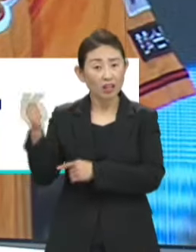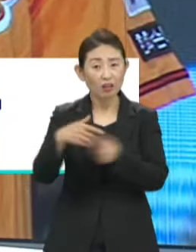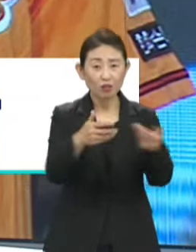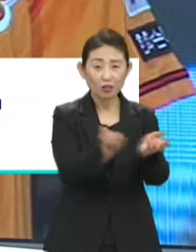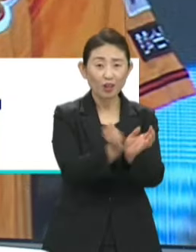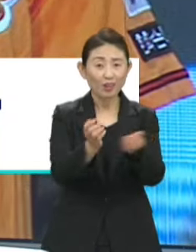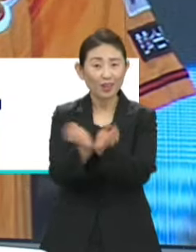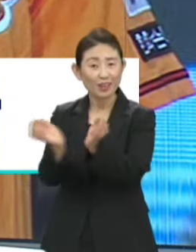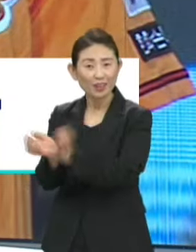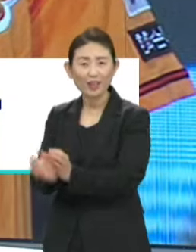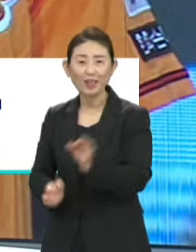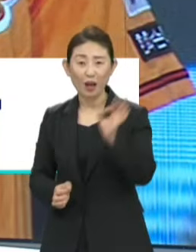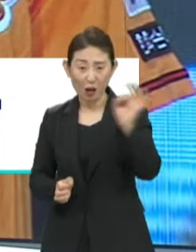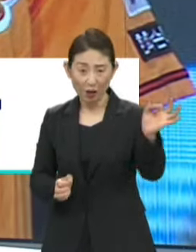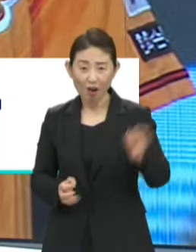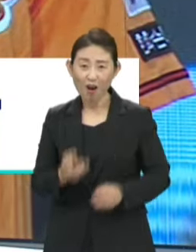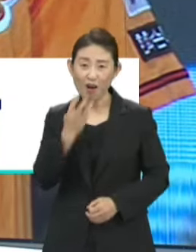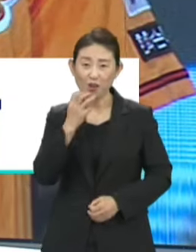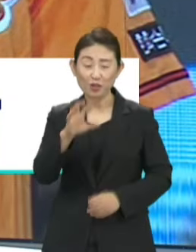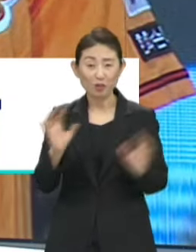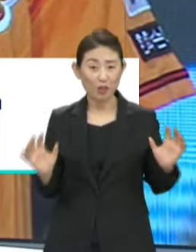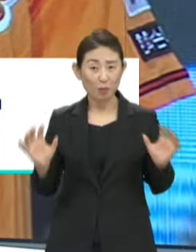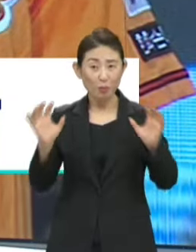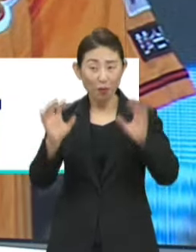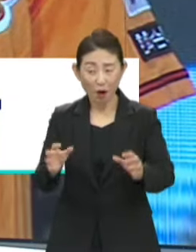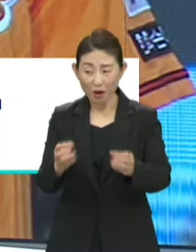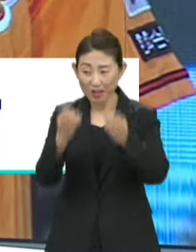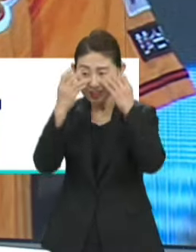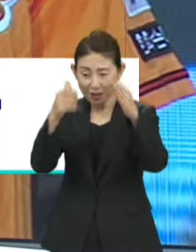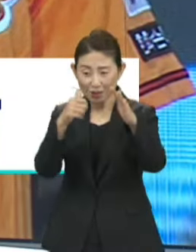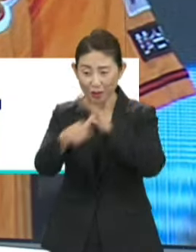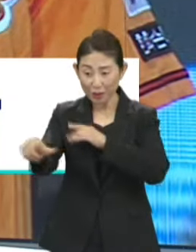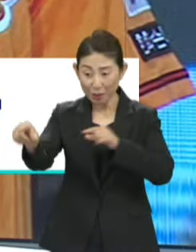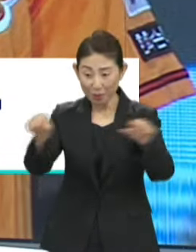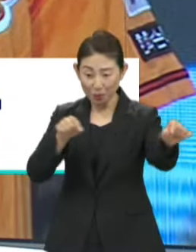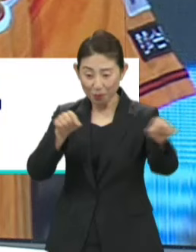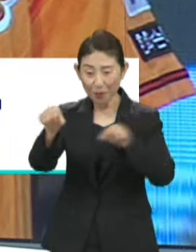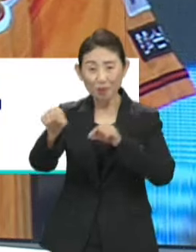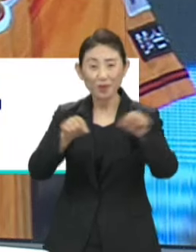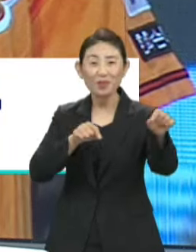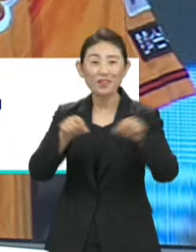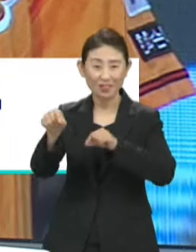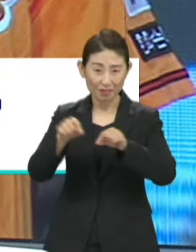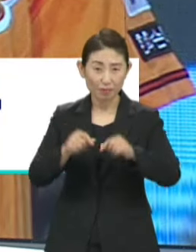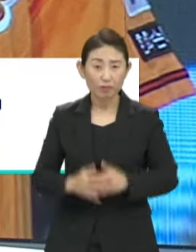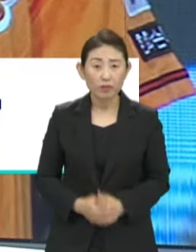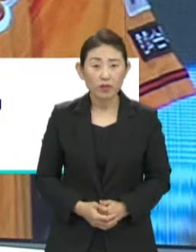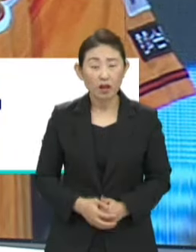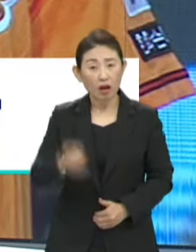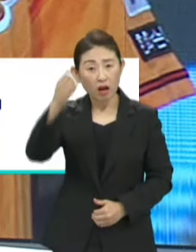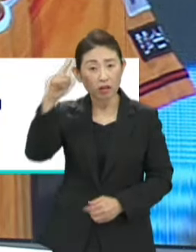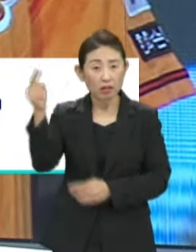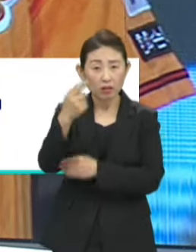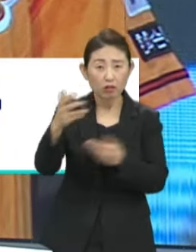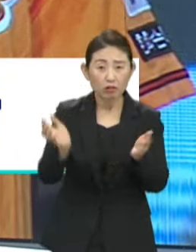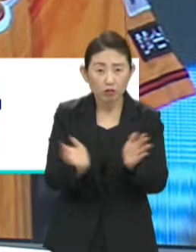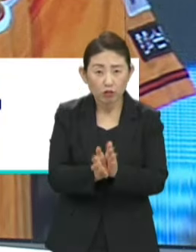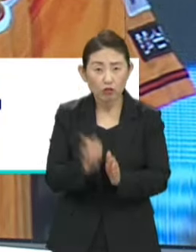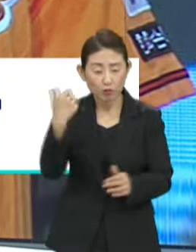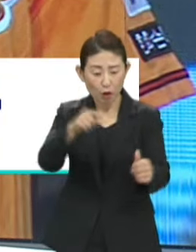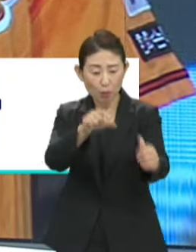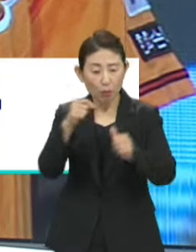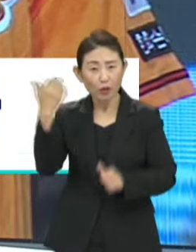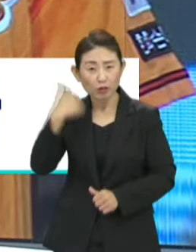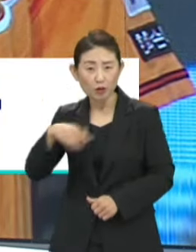프로야구 10개 구단의 10년 미래를 좌우한다는 KBO 신인 드래프트가 서울에서 열렸습니다. 한화이글스는